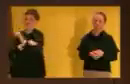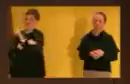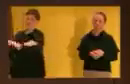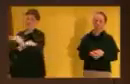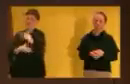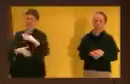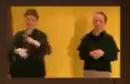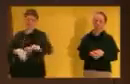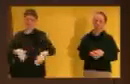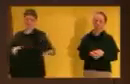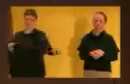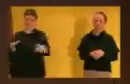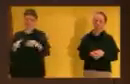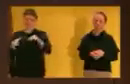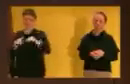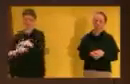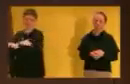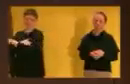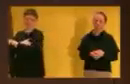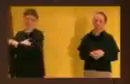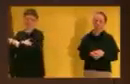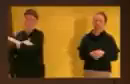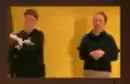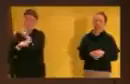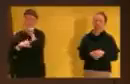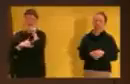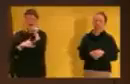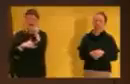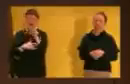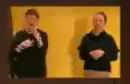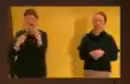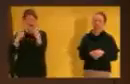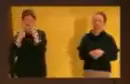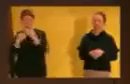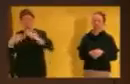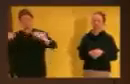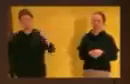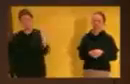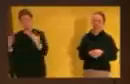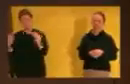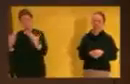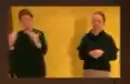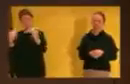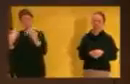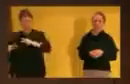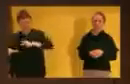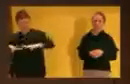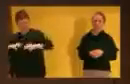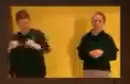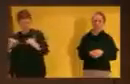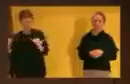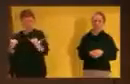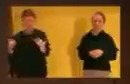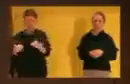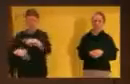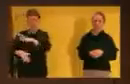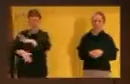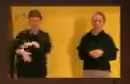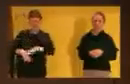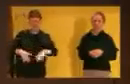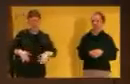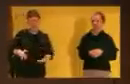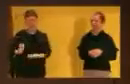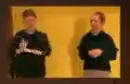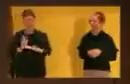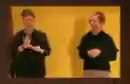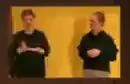sieht es aus. Aber wie wird das gehandelt mit den Familien, mit den Kindern? Auf welche Schule kommen die? Wie viele DATS-Schulen gibt